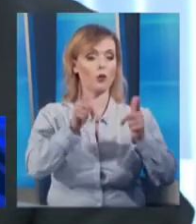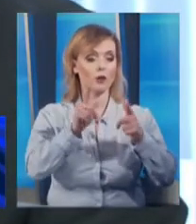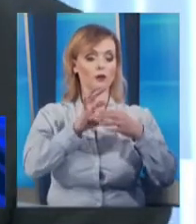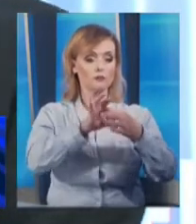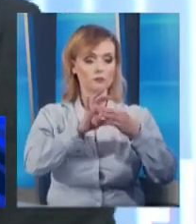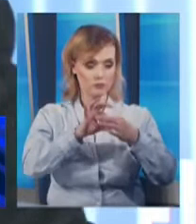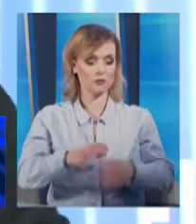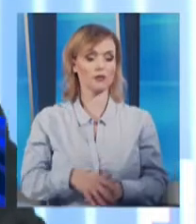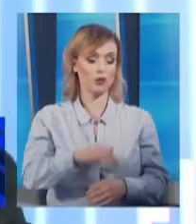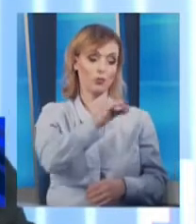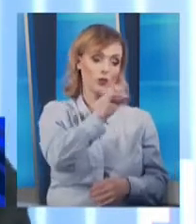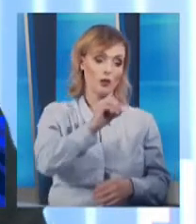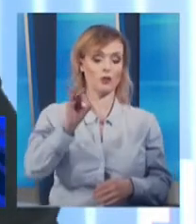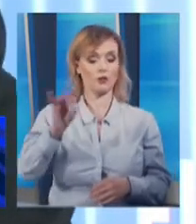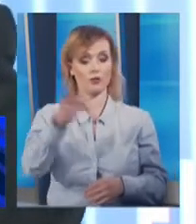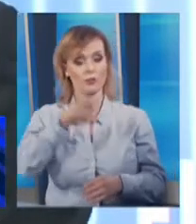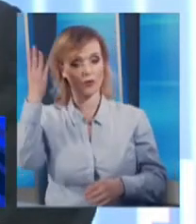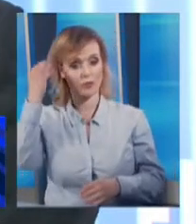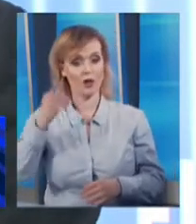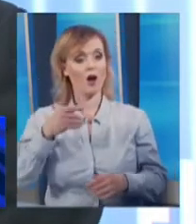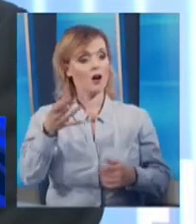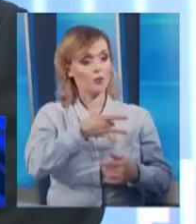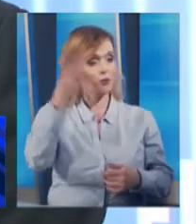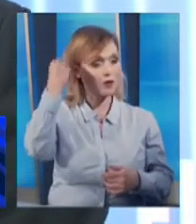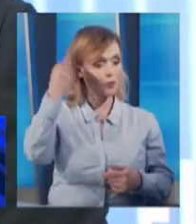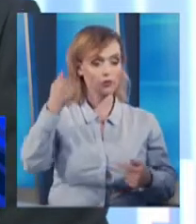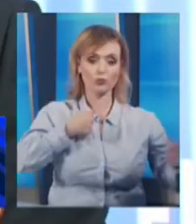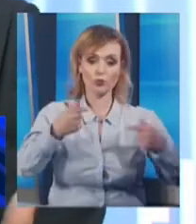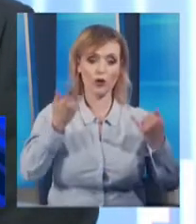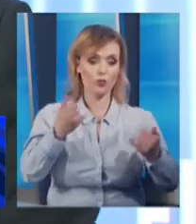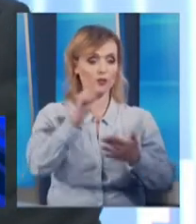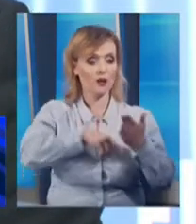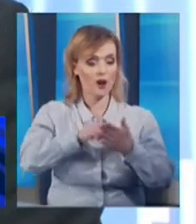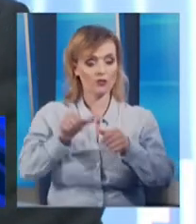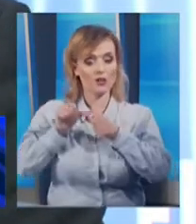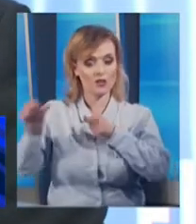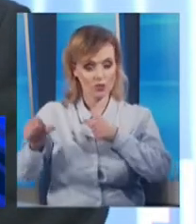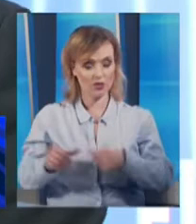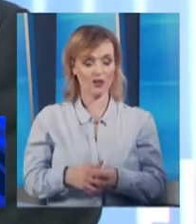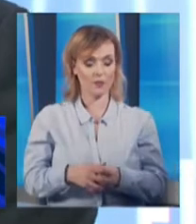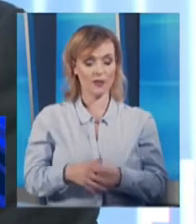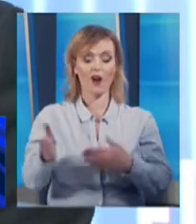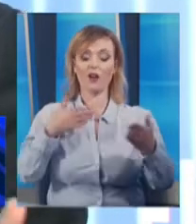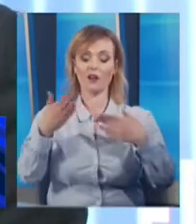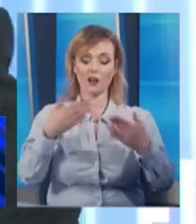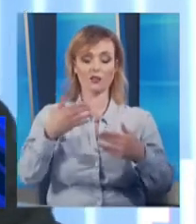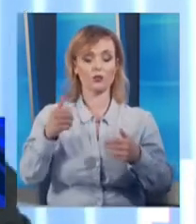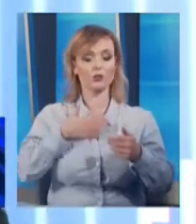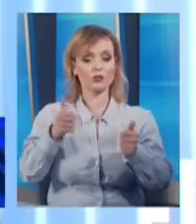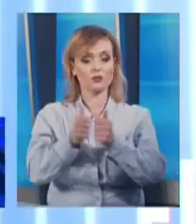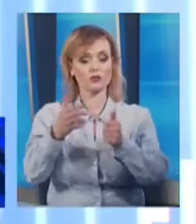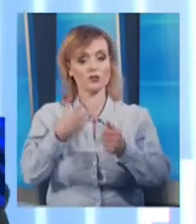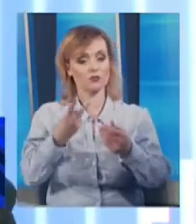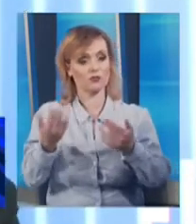din cauza izolării în care a fost adusă de către Igor Dodon. Relațiile cu vecinii noștri trebuie întărite, cu România,